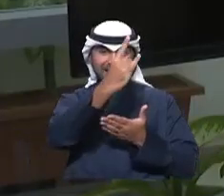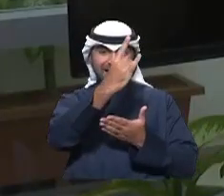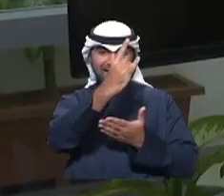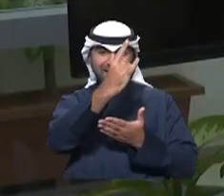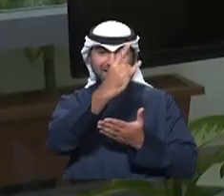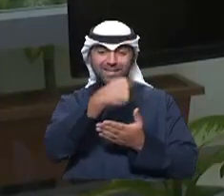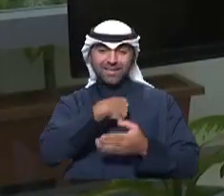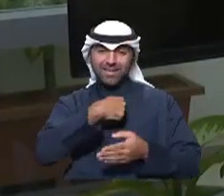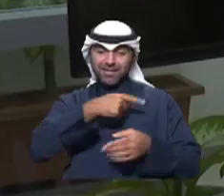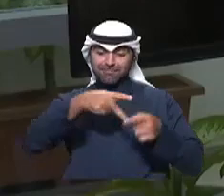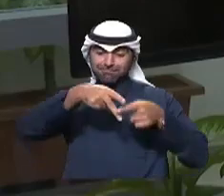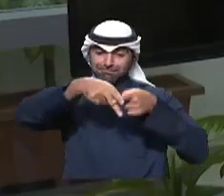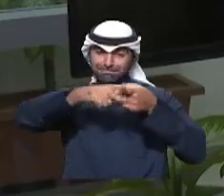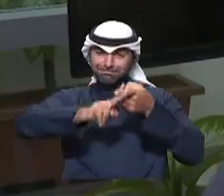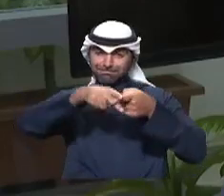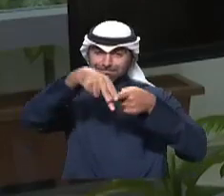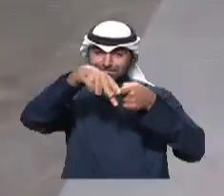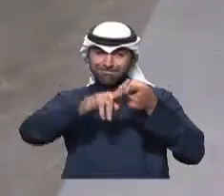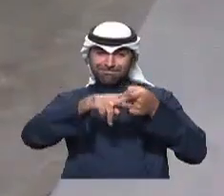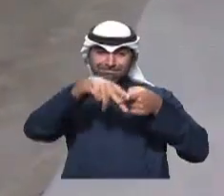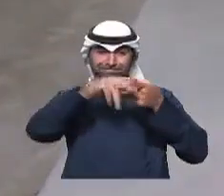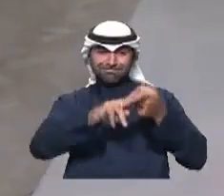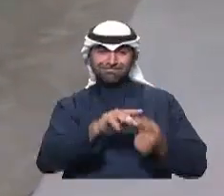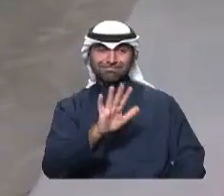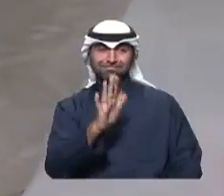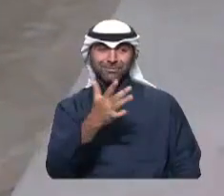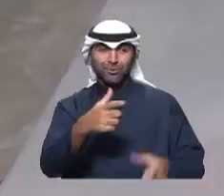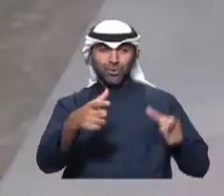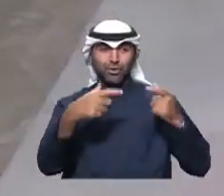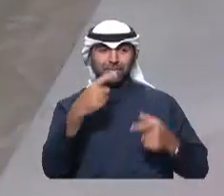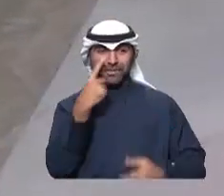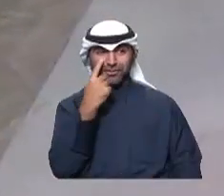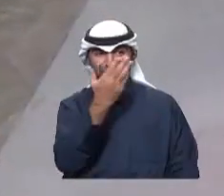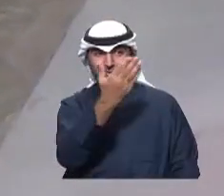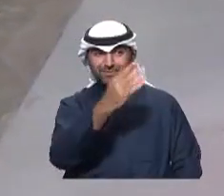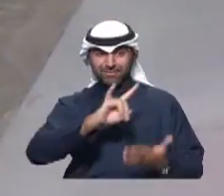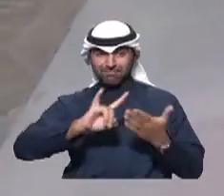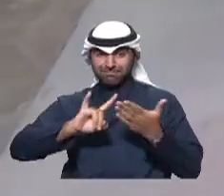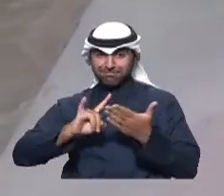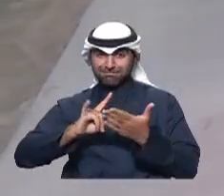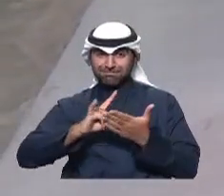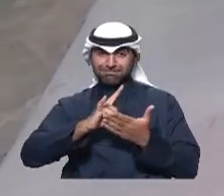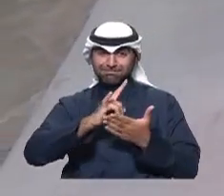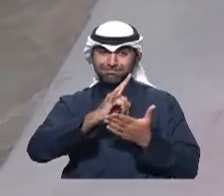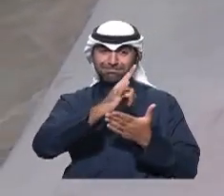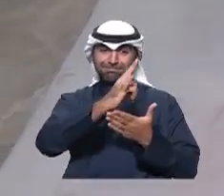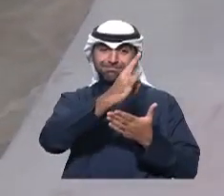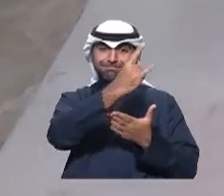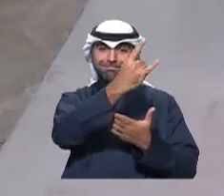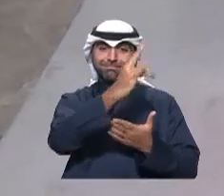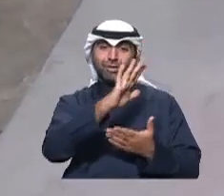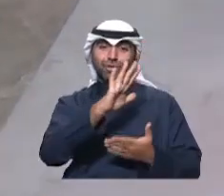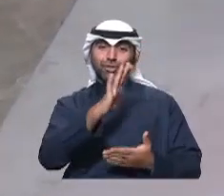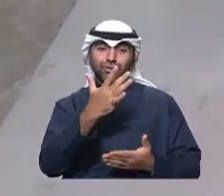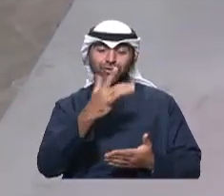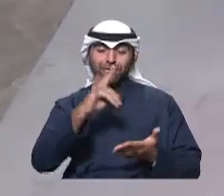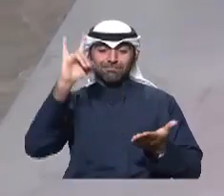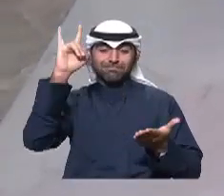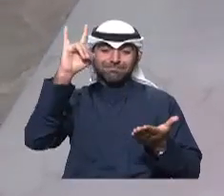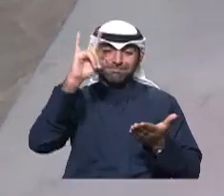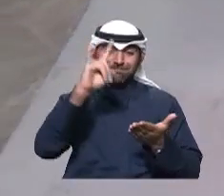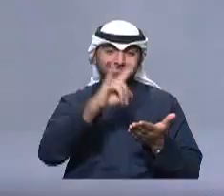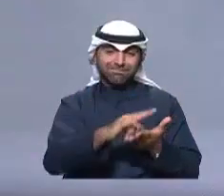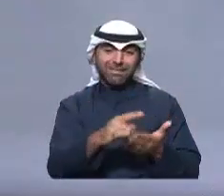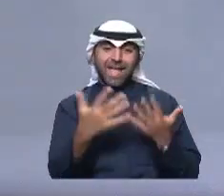يعني، لكن طيرانها بالجو هو طيران طائرة بسرعة الطائرة ومواصفات الطائرة، وتستخدم الجوانب العسكرية والمدنية.